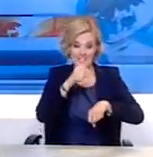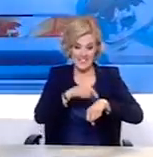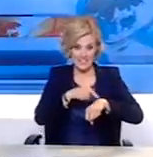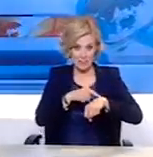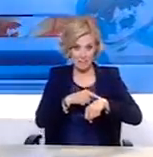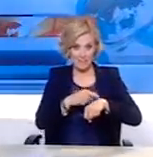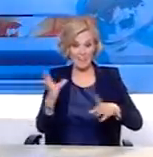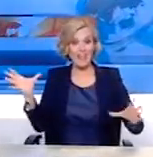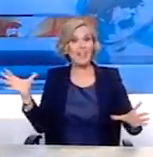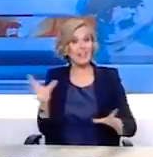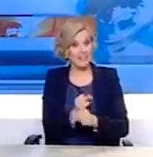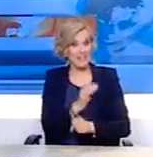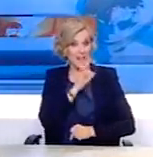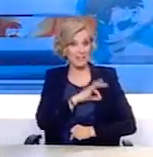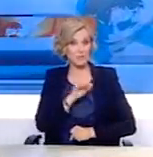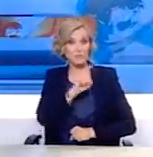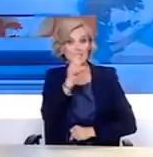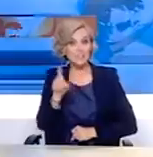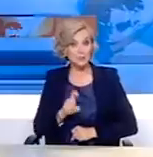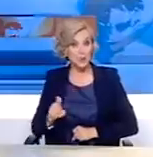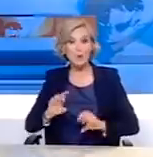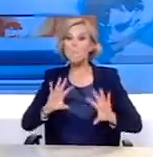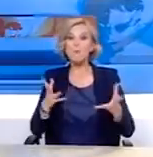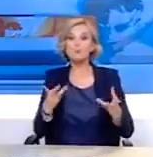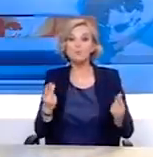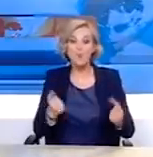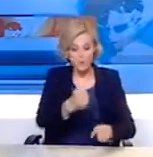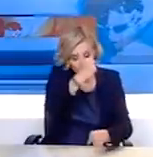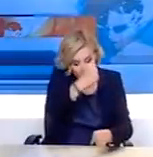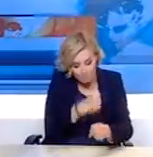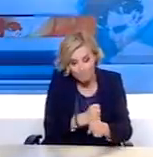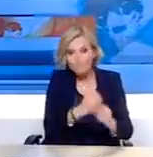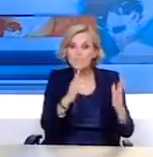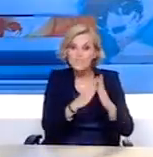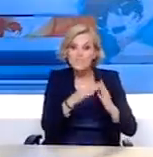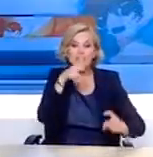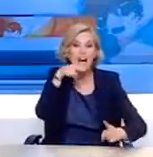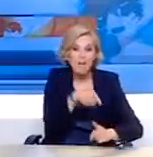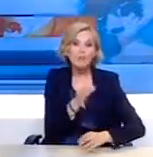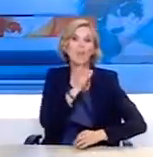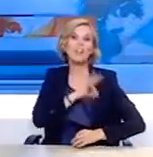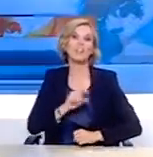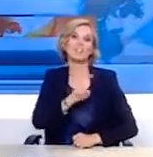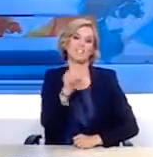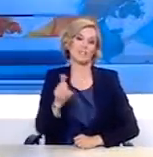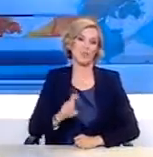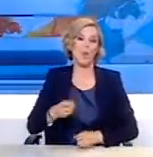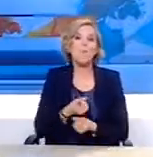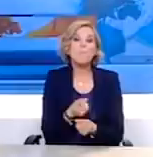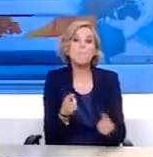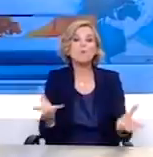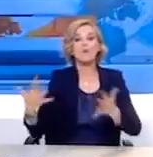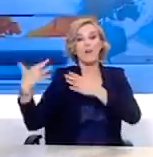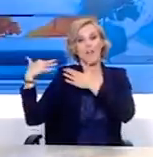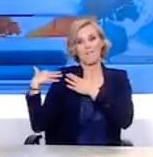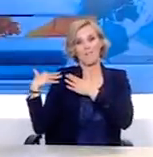μείνουμε σπίτι, δίνουμε ανάσα ζωή σε εκείνους που κινδυνεύουν. Σήμερα το να μείνουμε σπίτι είναι μια πράξη ευθύνης και προσφοράς προς τους συνανθρώπους μας, προς